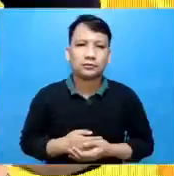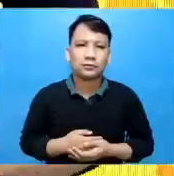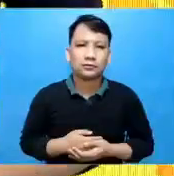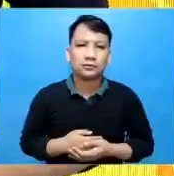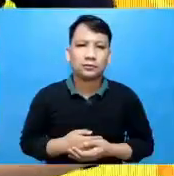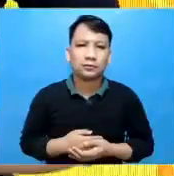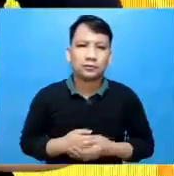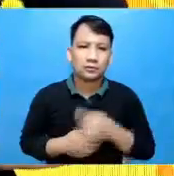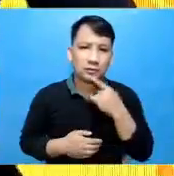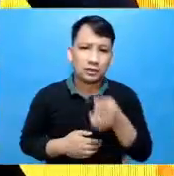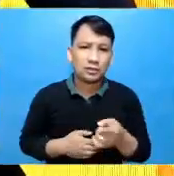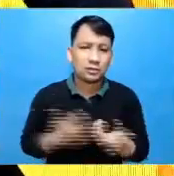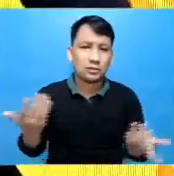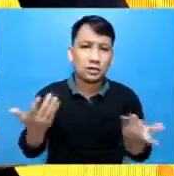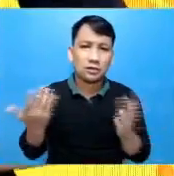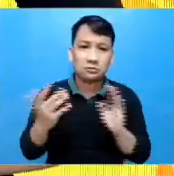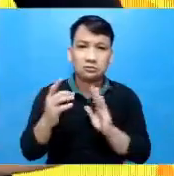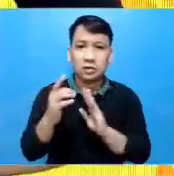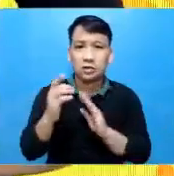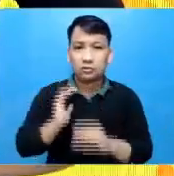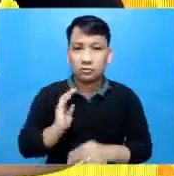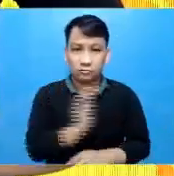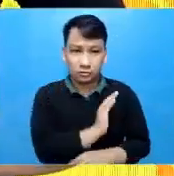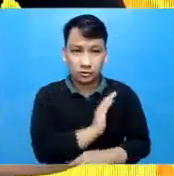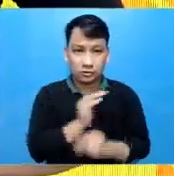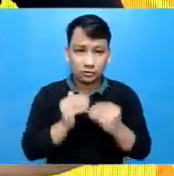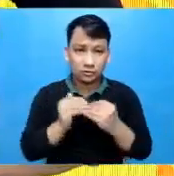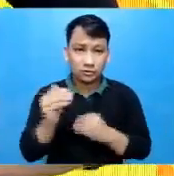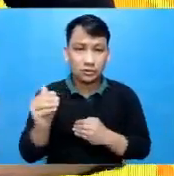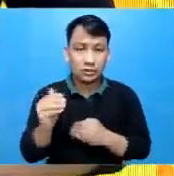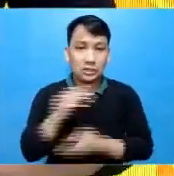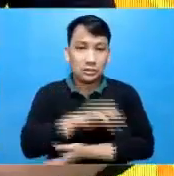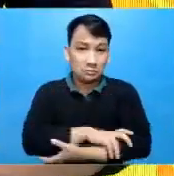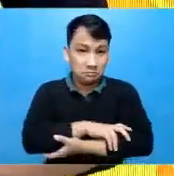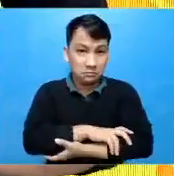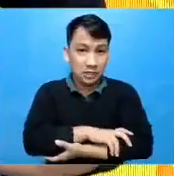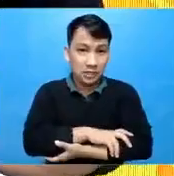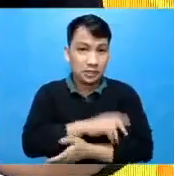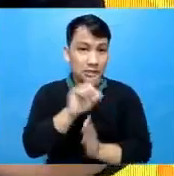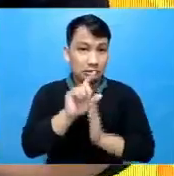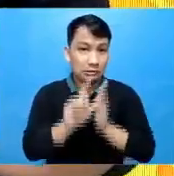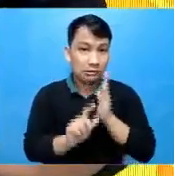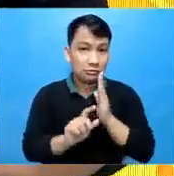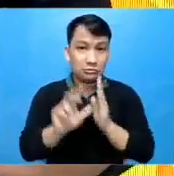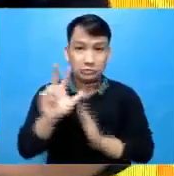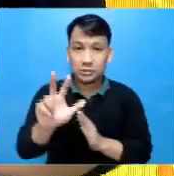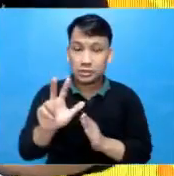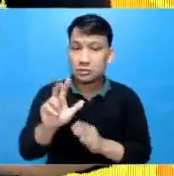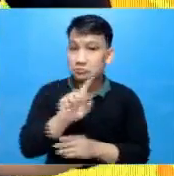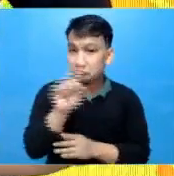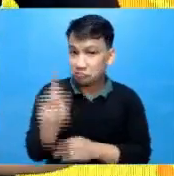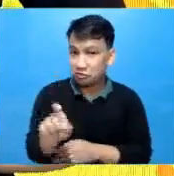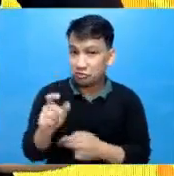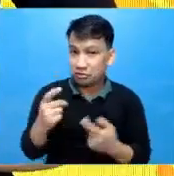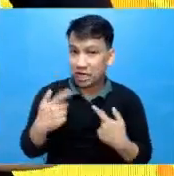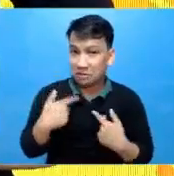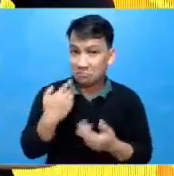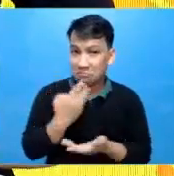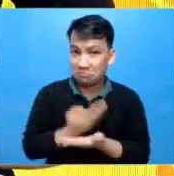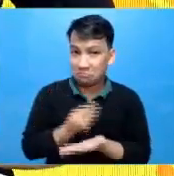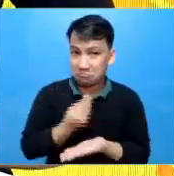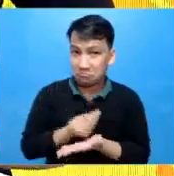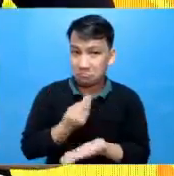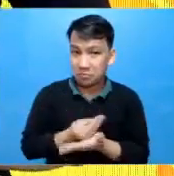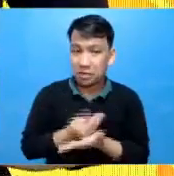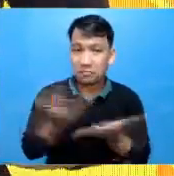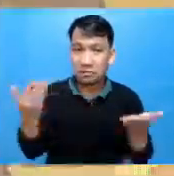kumpiyansa ang ilang mambabatas na uusad ang Bayanihan 3 Bill. Ang tanong, may pera pa ba para sa panibagong batch ng financial